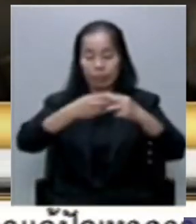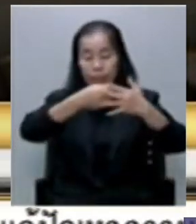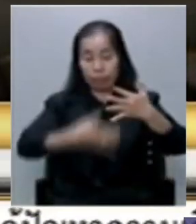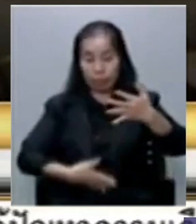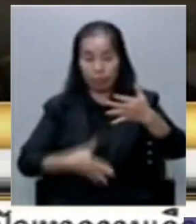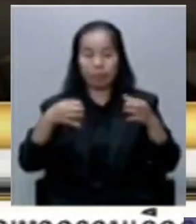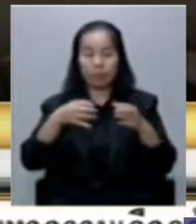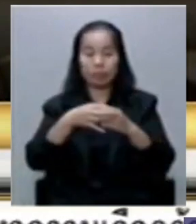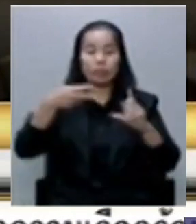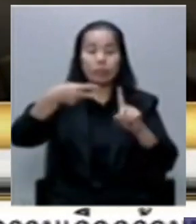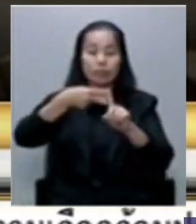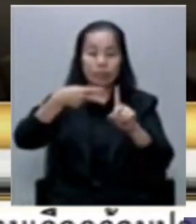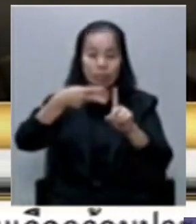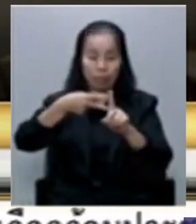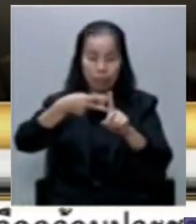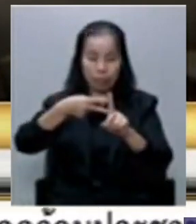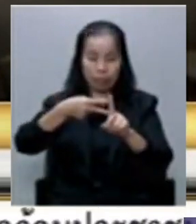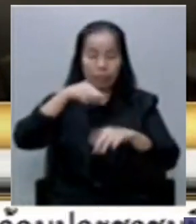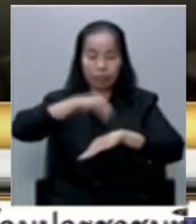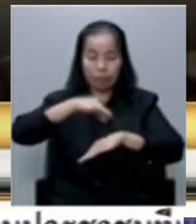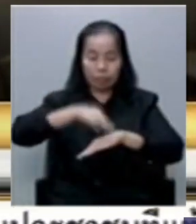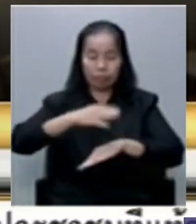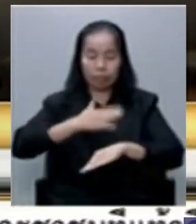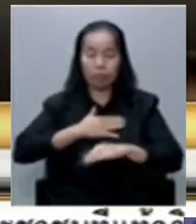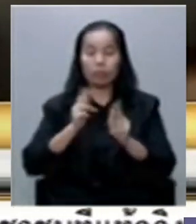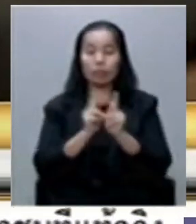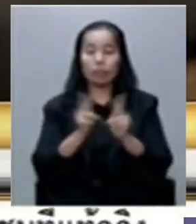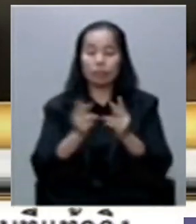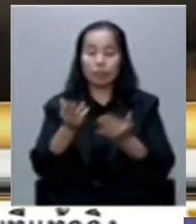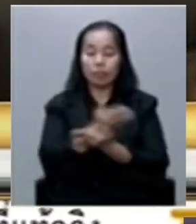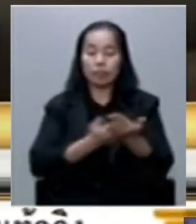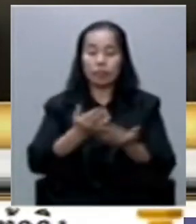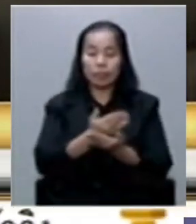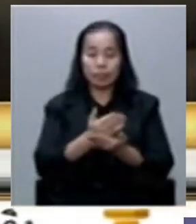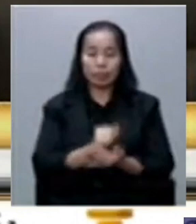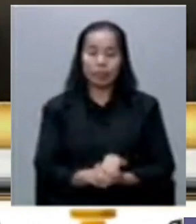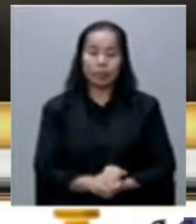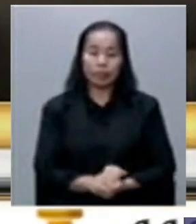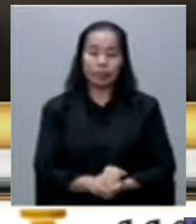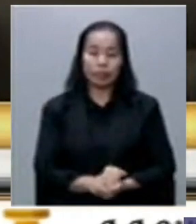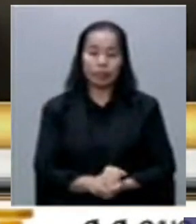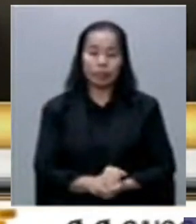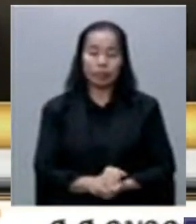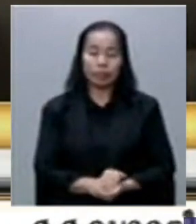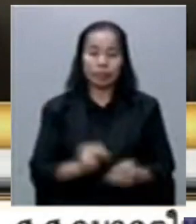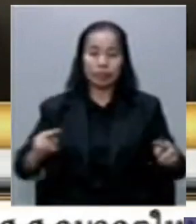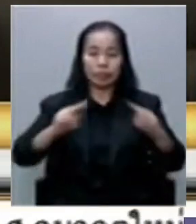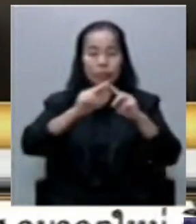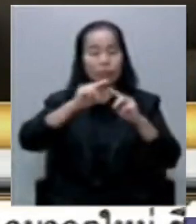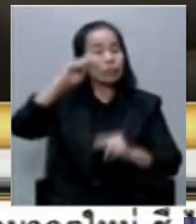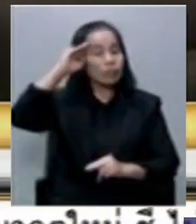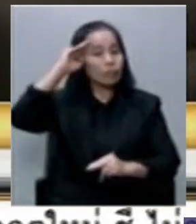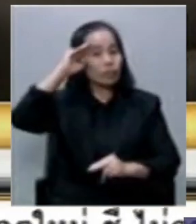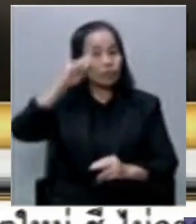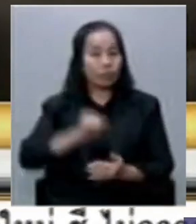อพรรคอนาคตใหม่ในฐานะกรรมาธิการครับท่านประธานครับกระทรวงกลาโหมนะครับตาม